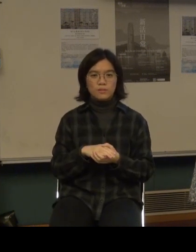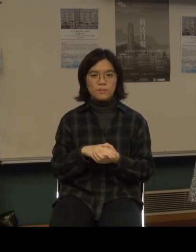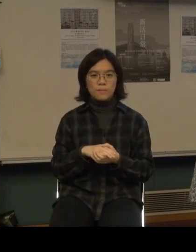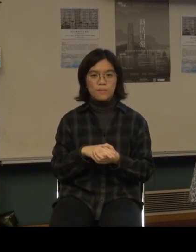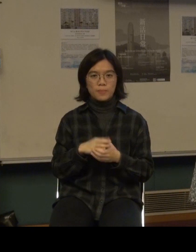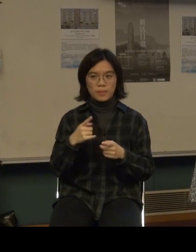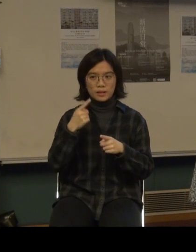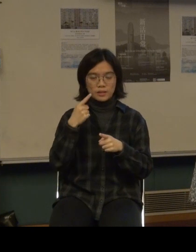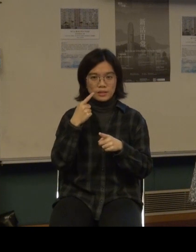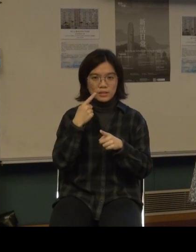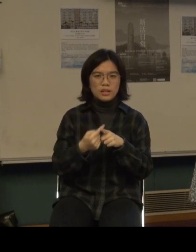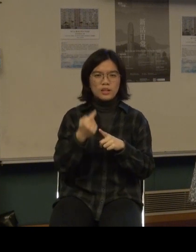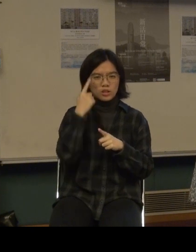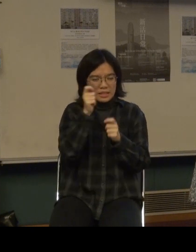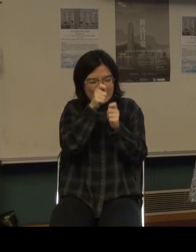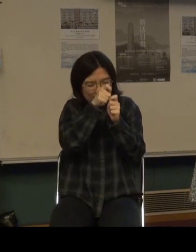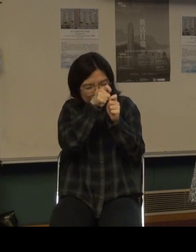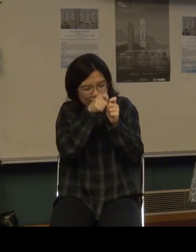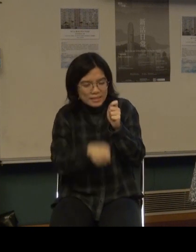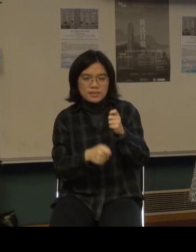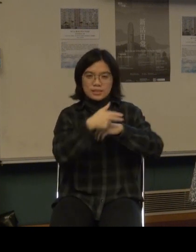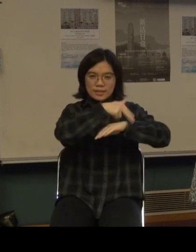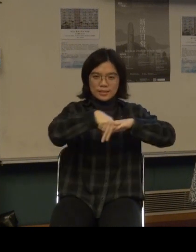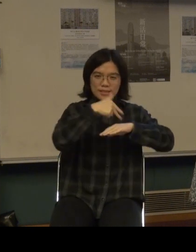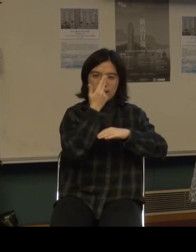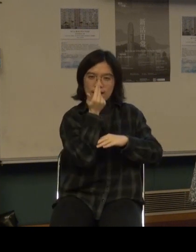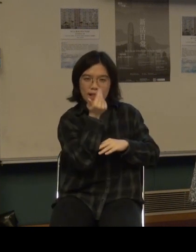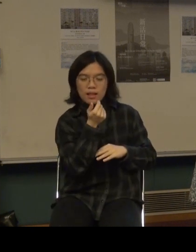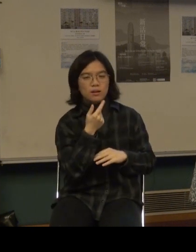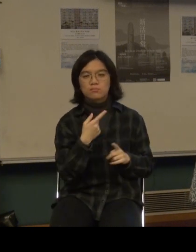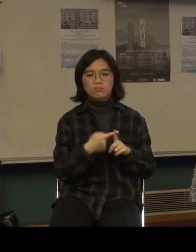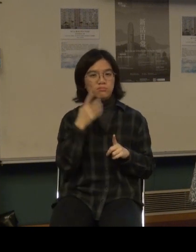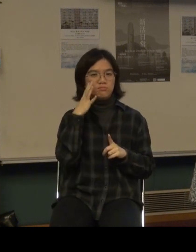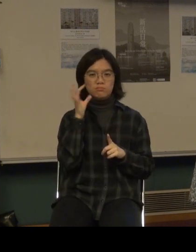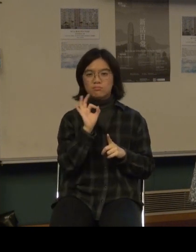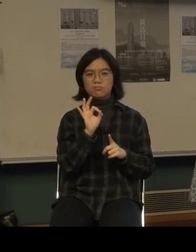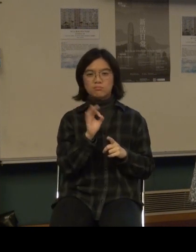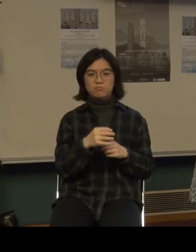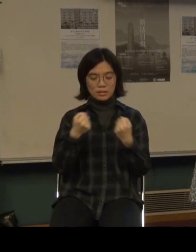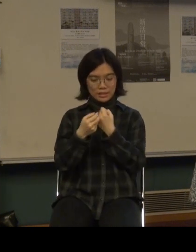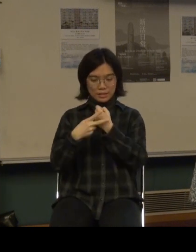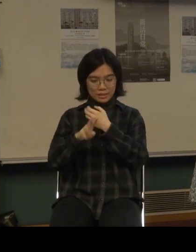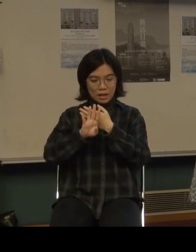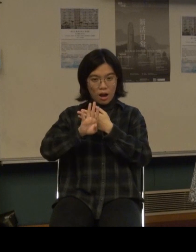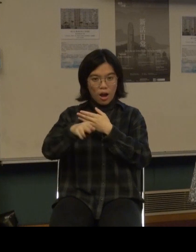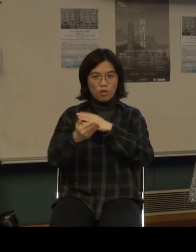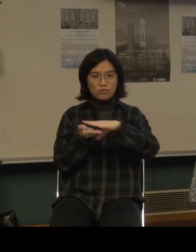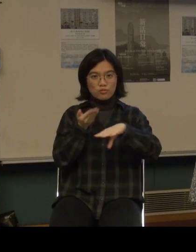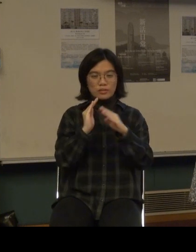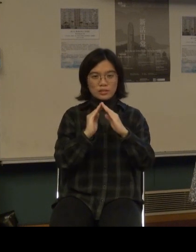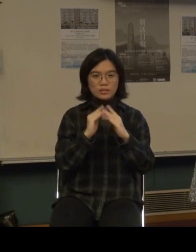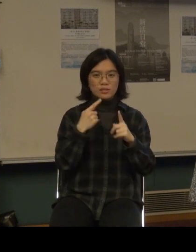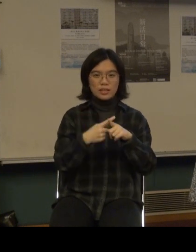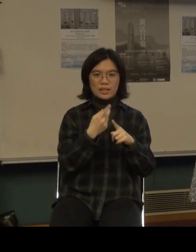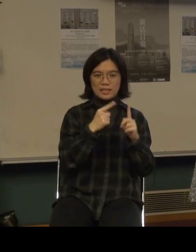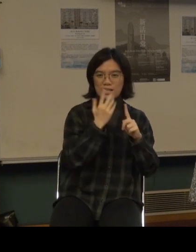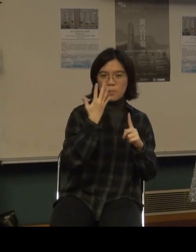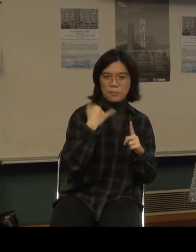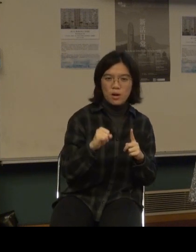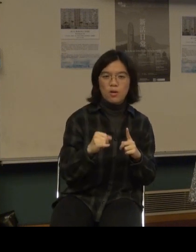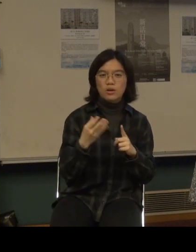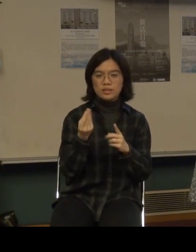話好精細嘅一啲嘅建築物，因為佢當時嗰個戰後重建嘅情況咧，那個條件係好困難，佢要好